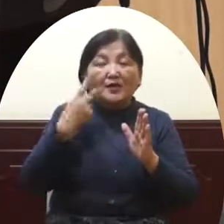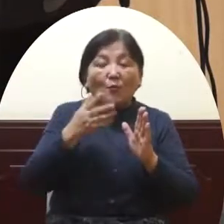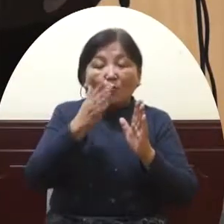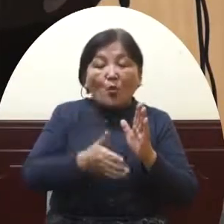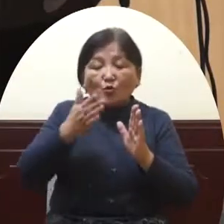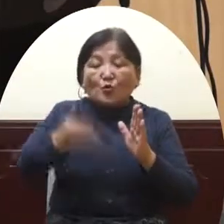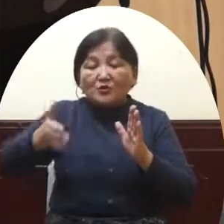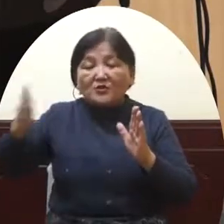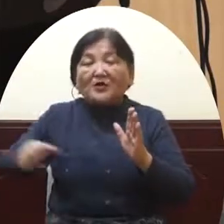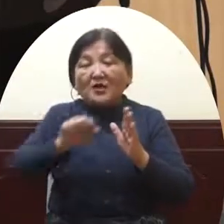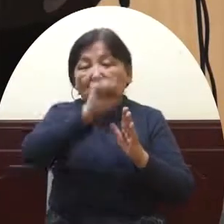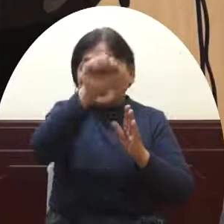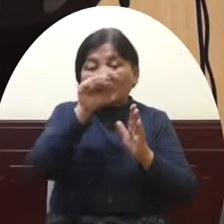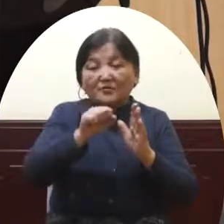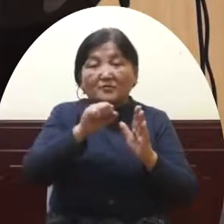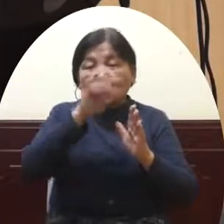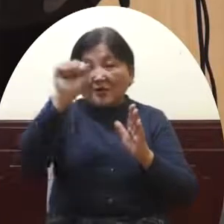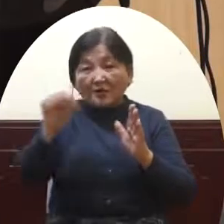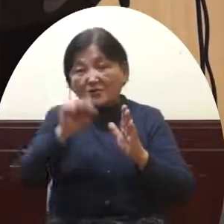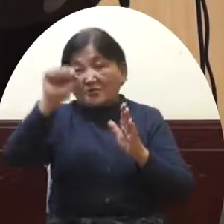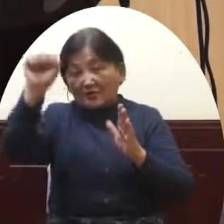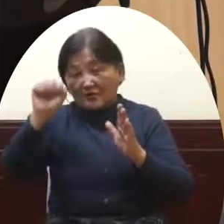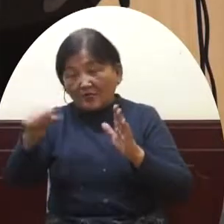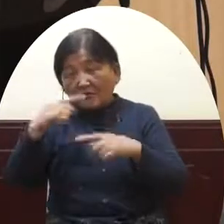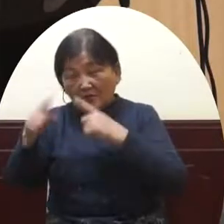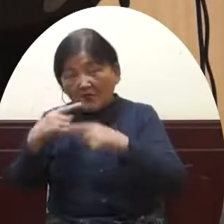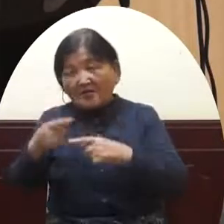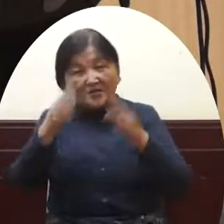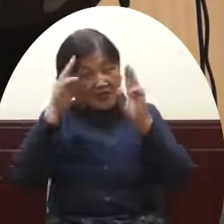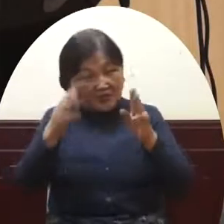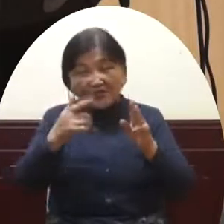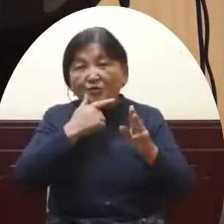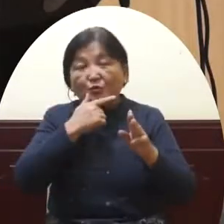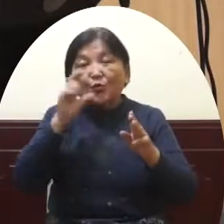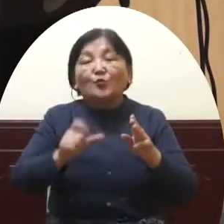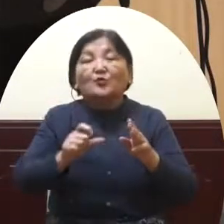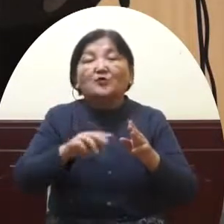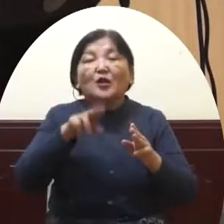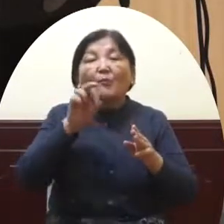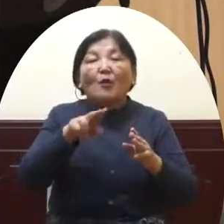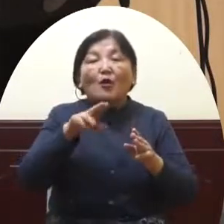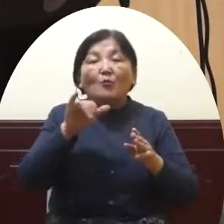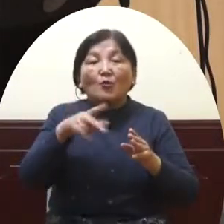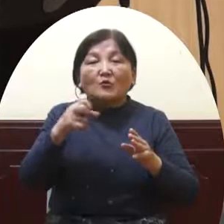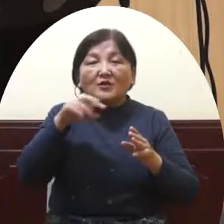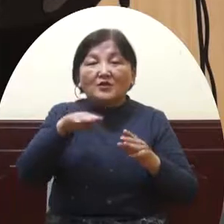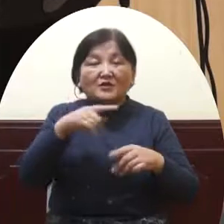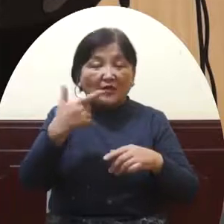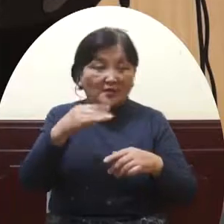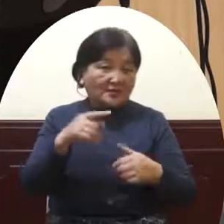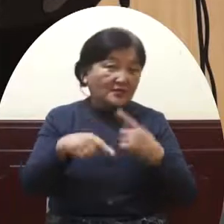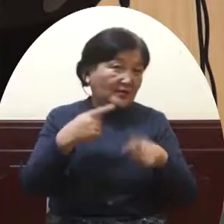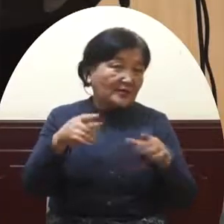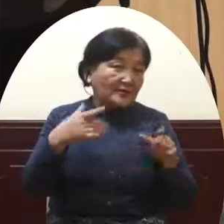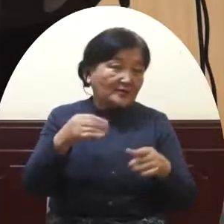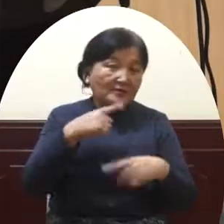ярьдаг, шийдэл гаргаж чаддаггүй улс төрчдгийг л популистууд гэж хэлэх юм байна гэж дүгнэсэн. Тэгэхээр одоо энэ хин нь